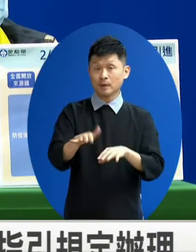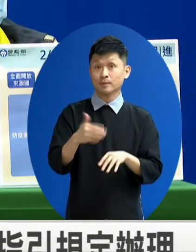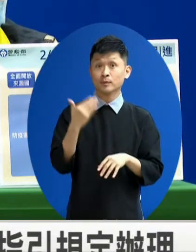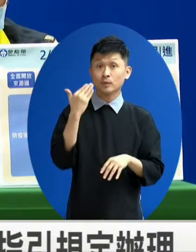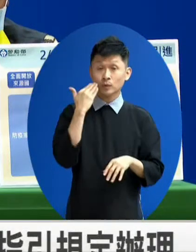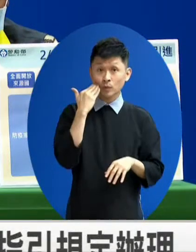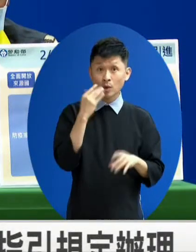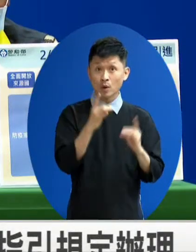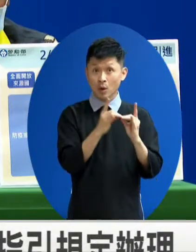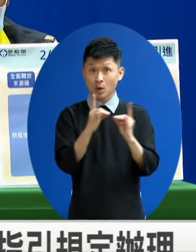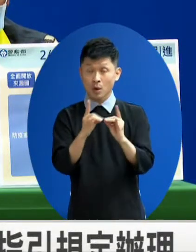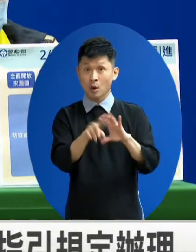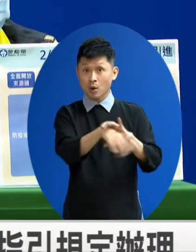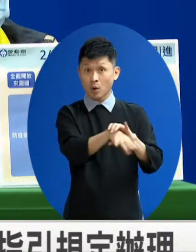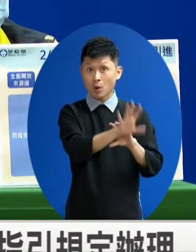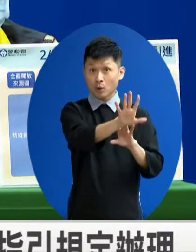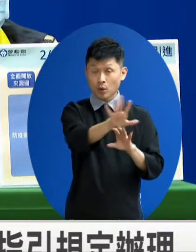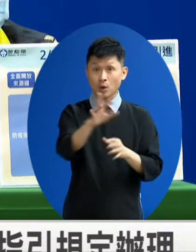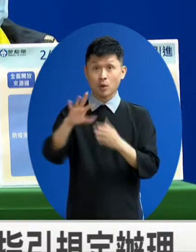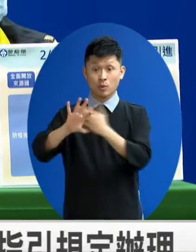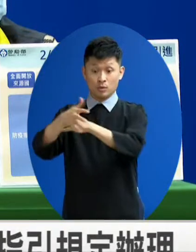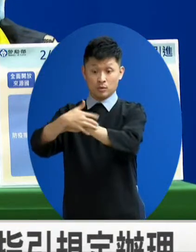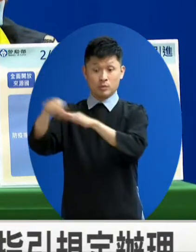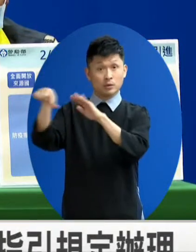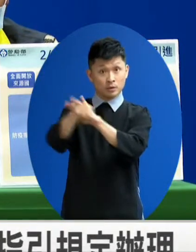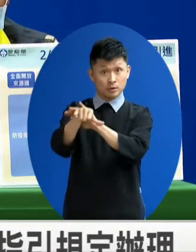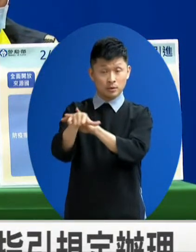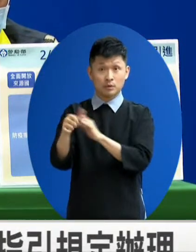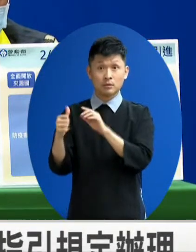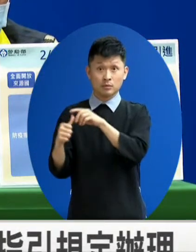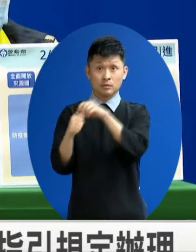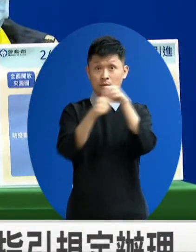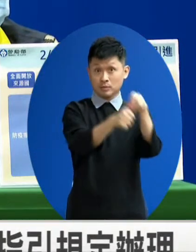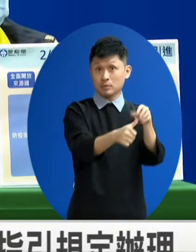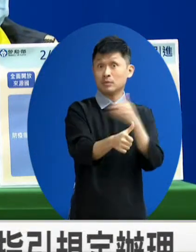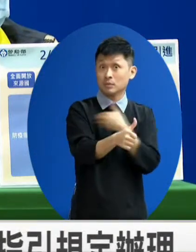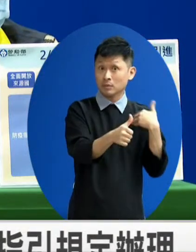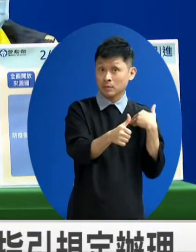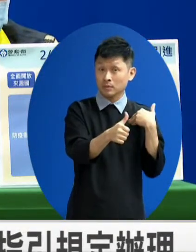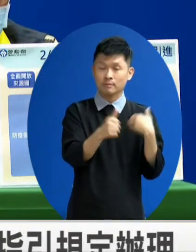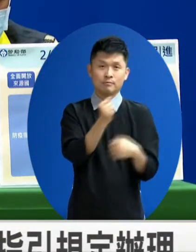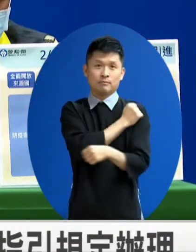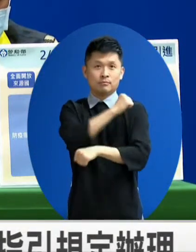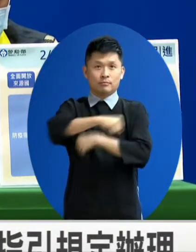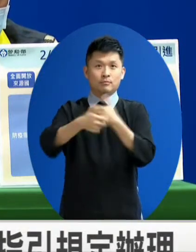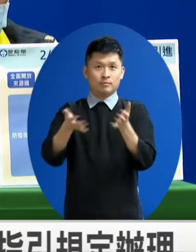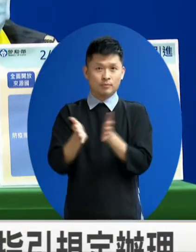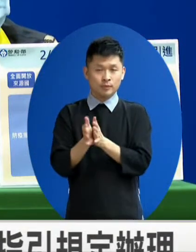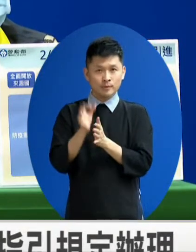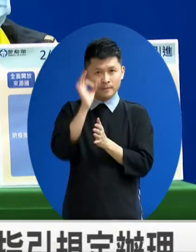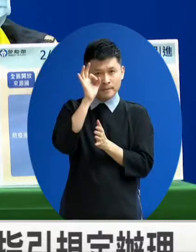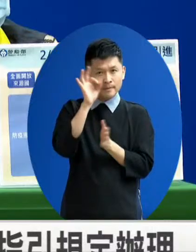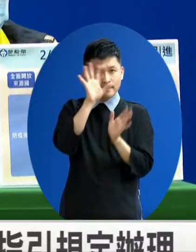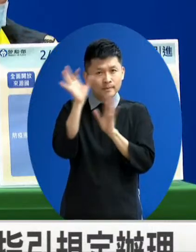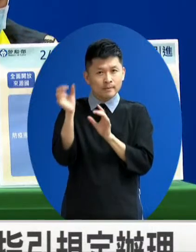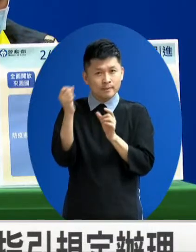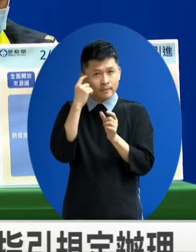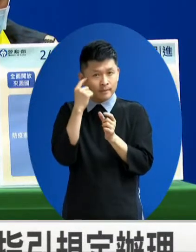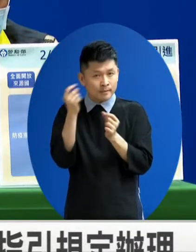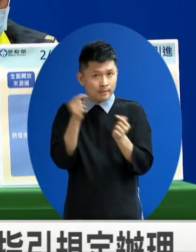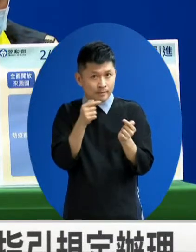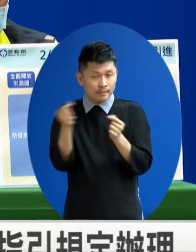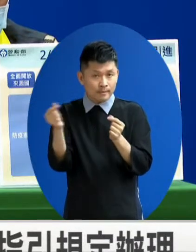可以提供移工的入境使用的时候，那劳动部我们会同时适时的来开放雇